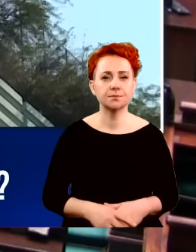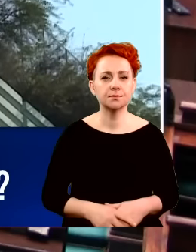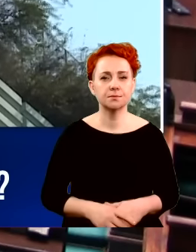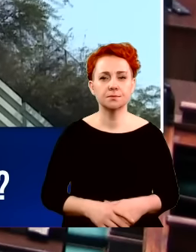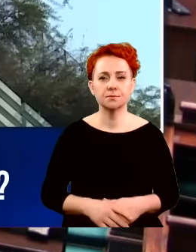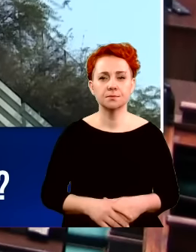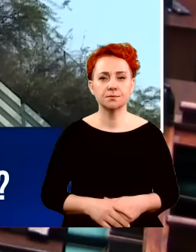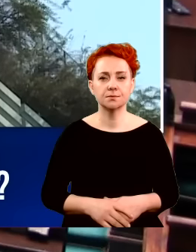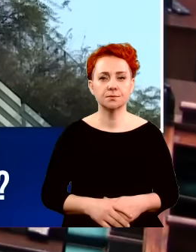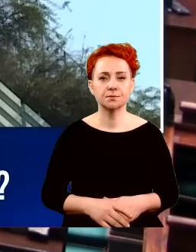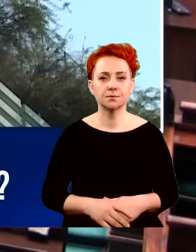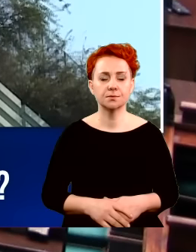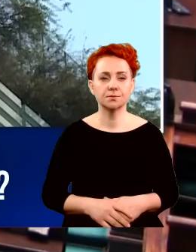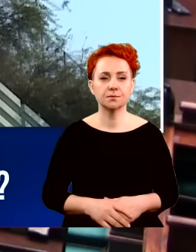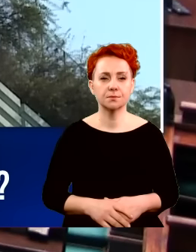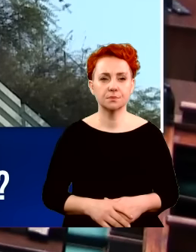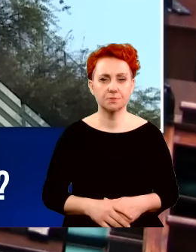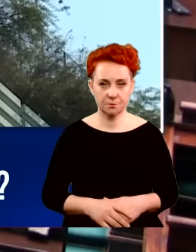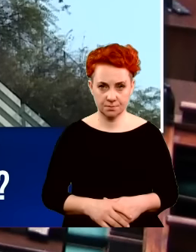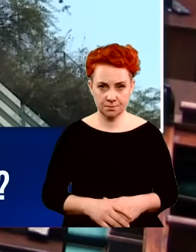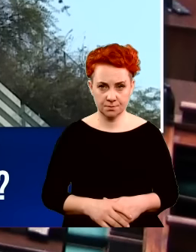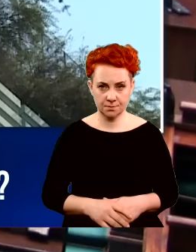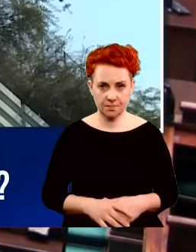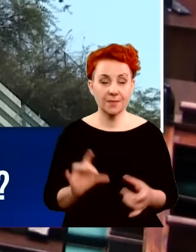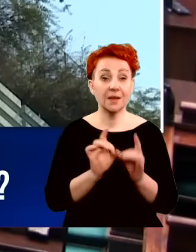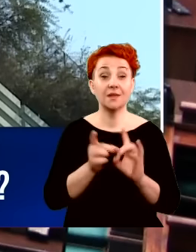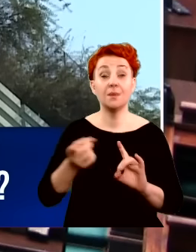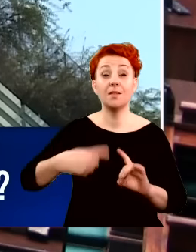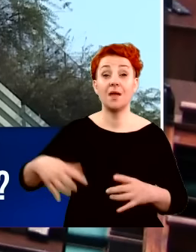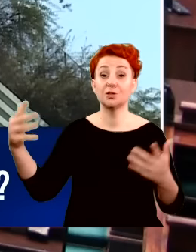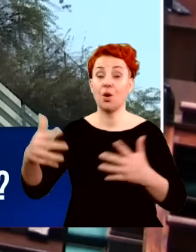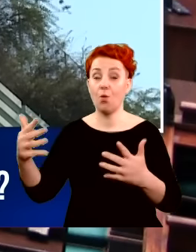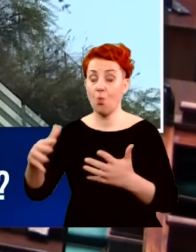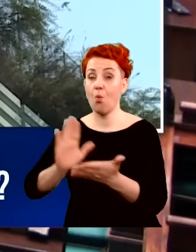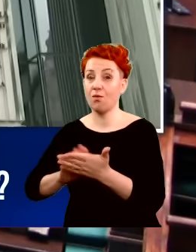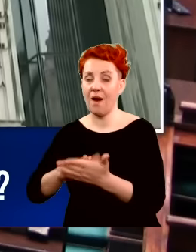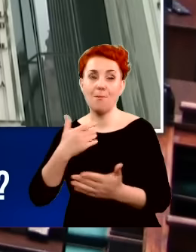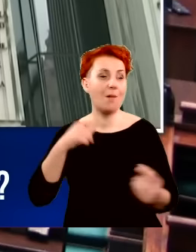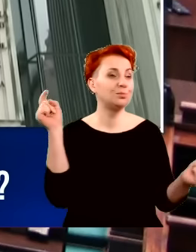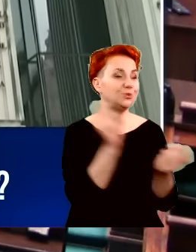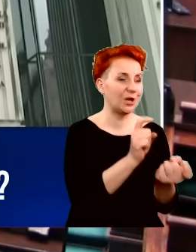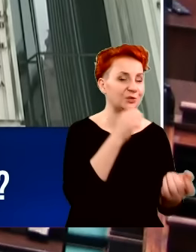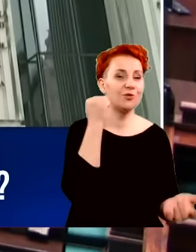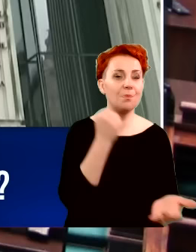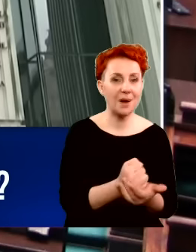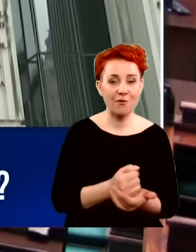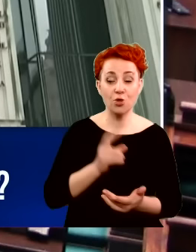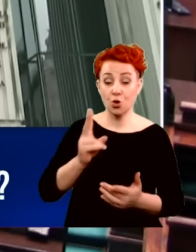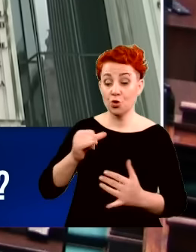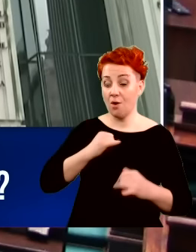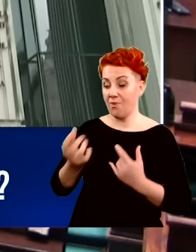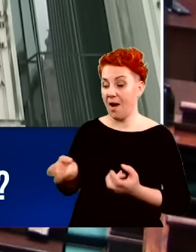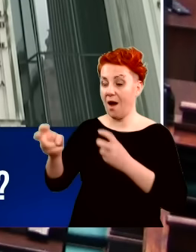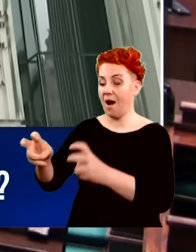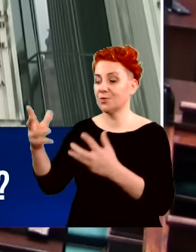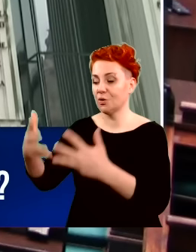umieszczony gdyby jakakolwiek uchwała stowarzyszenia była sprzeczna z prawem to organy które nadzorują stowarzyszenie podjąć odpowiednie